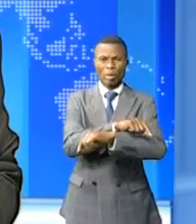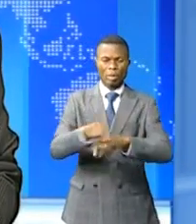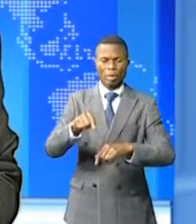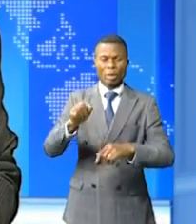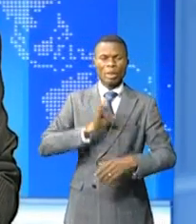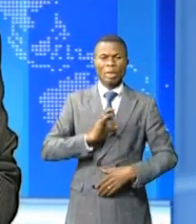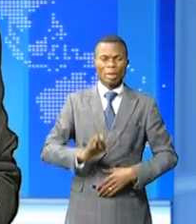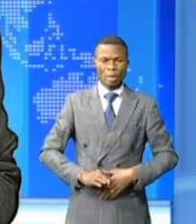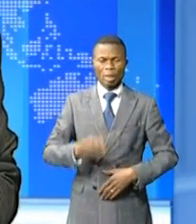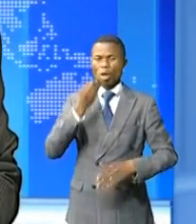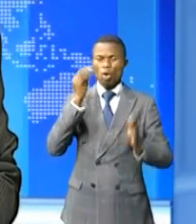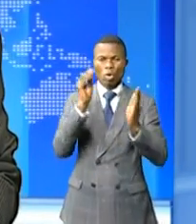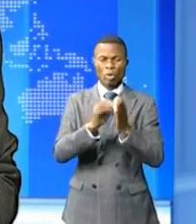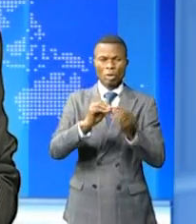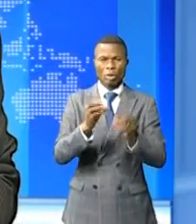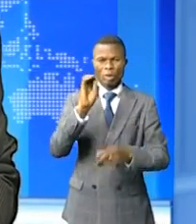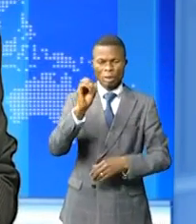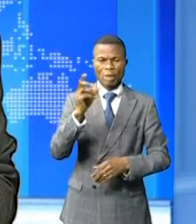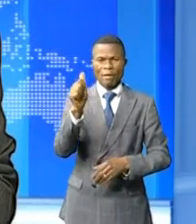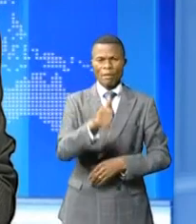République, ordonnance numéro